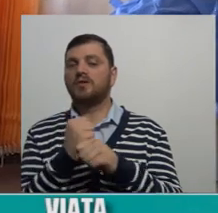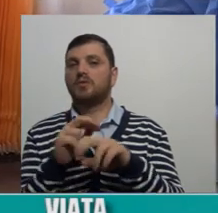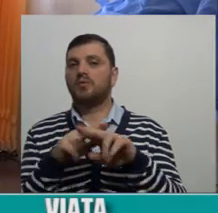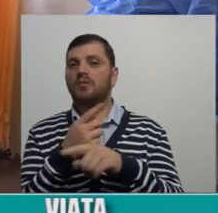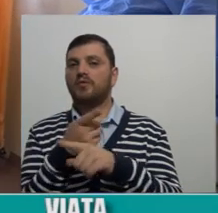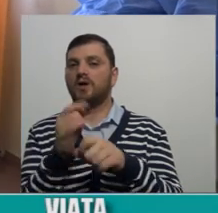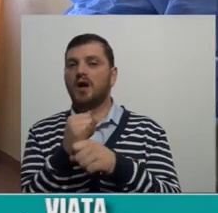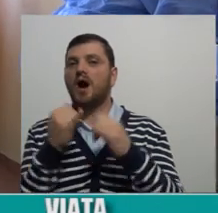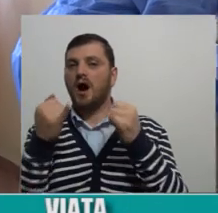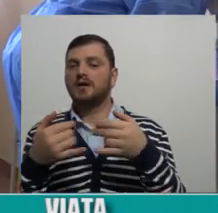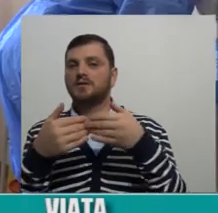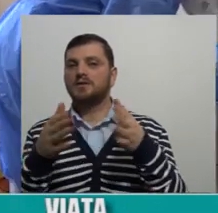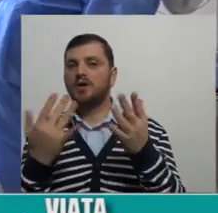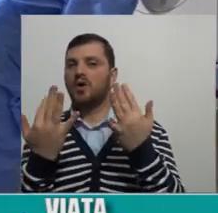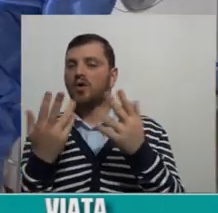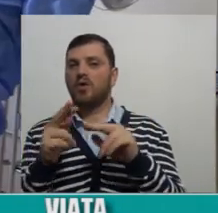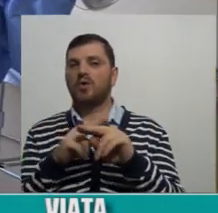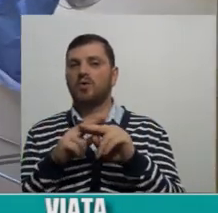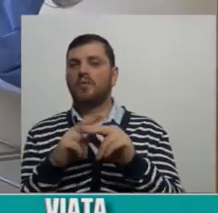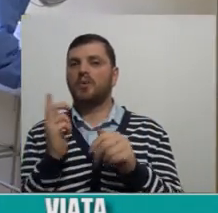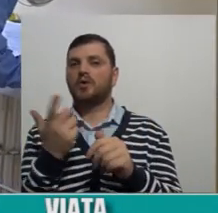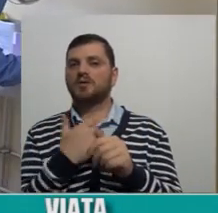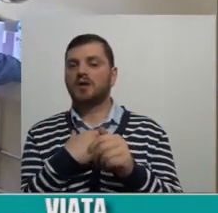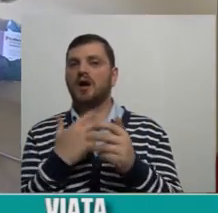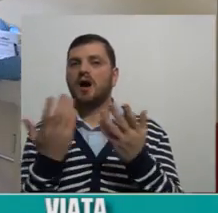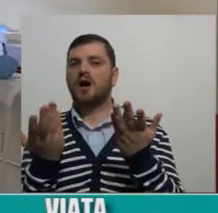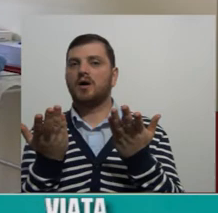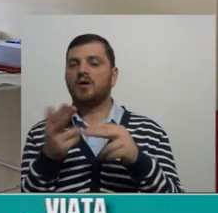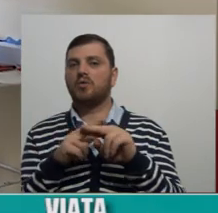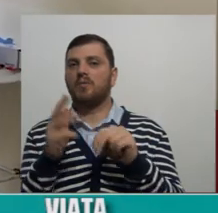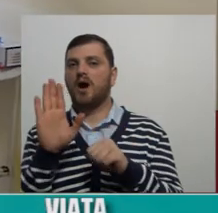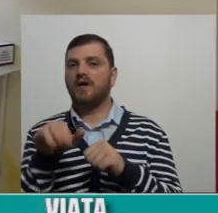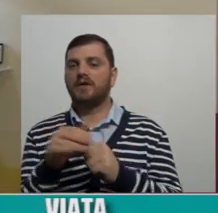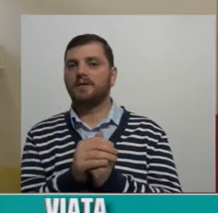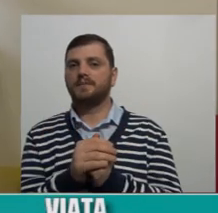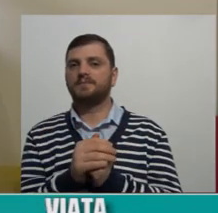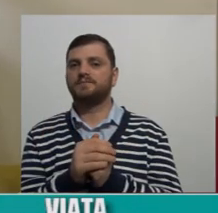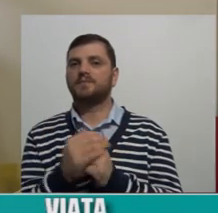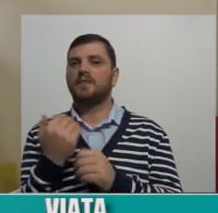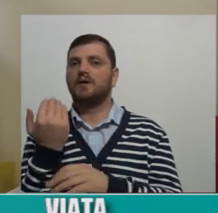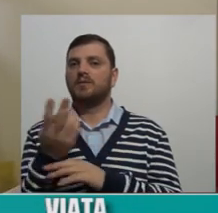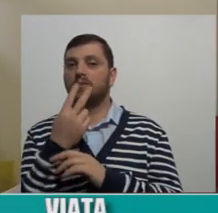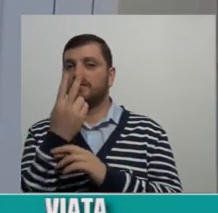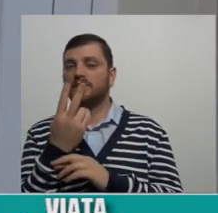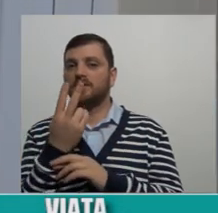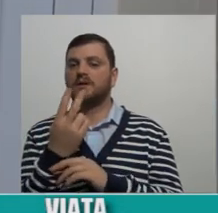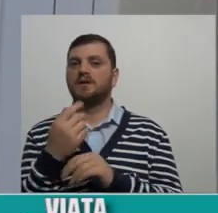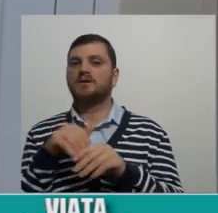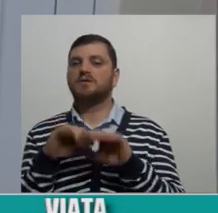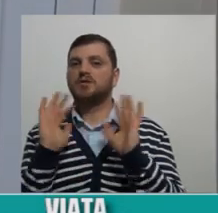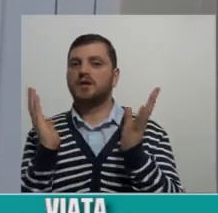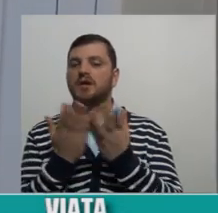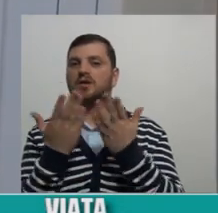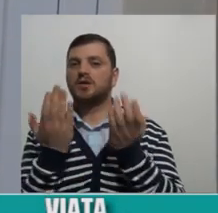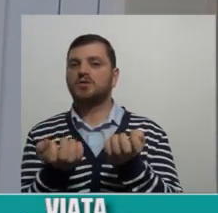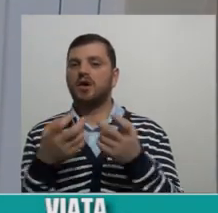încotro. După cum vedeți, trebuia astăzi să începem, indiferent de posibilitățile pe care le avem. O să vedem din mers,